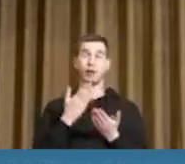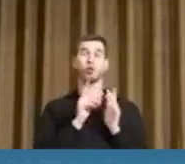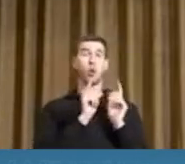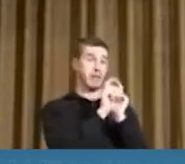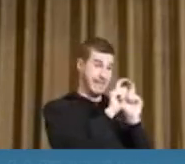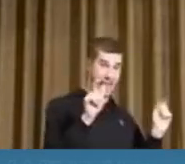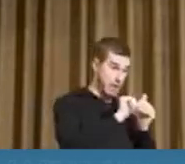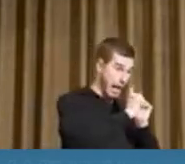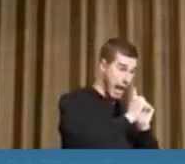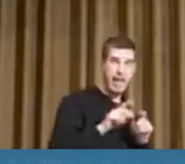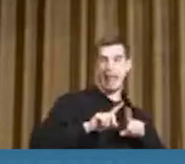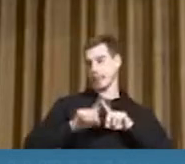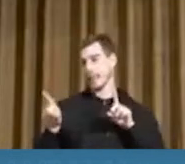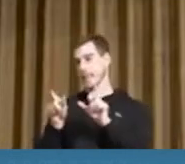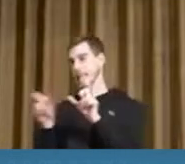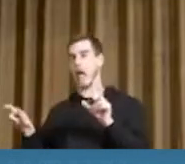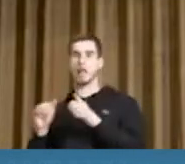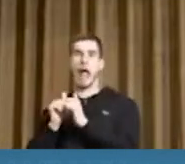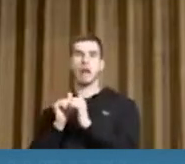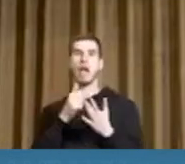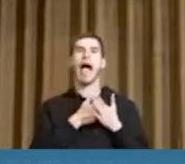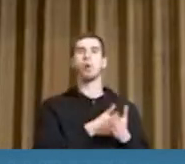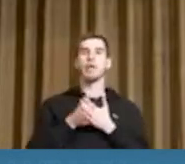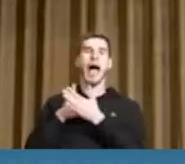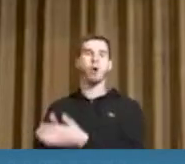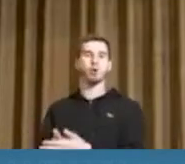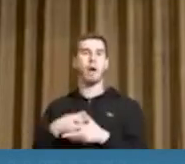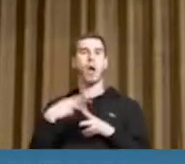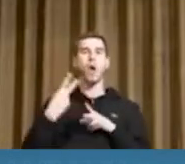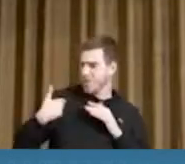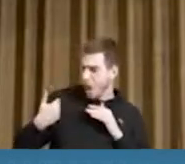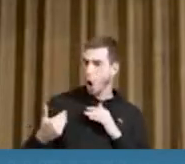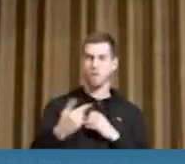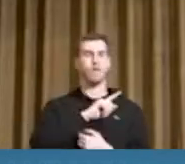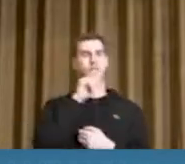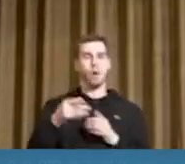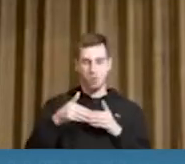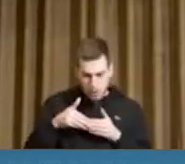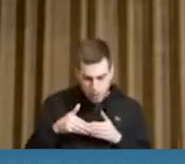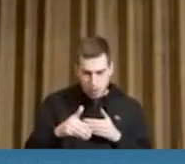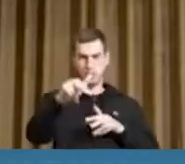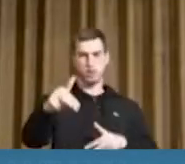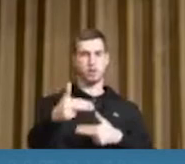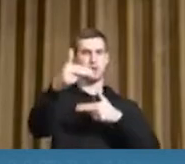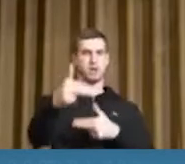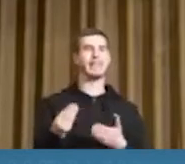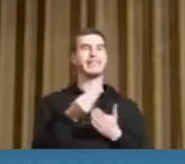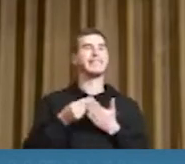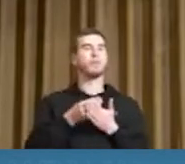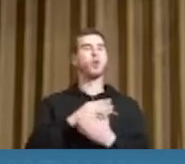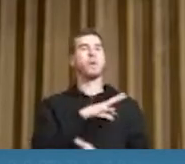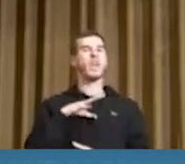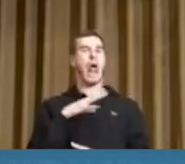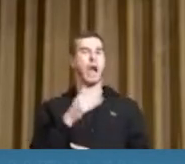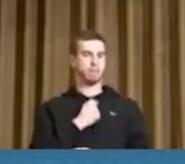und Nicht-Kaderathleten in der Ausprägung, also in der Häufigkeit, aber auch in der Dauer, wie lange eben diese Symptome